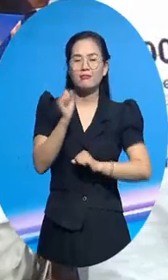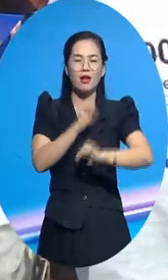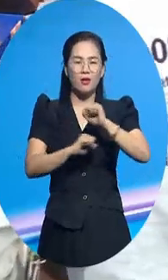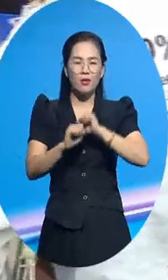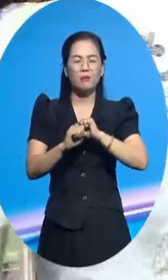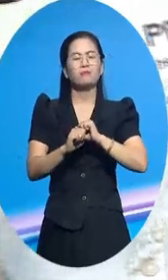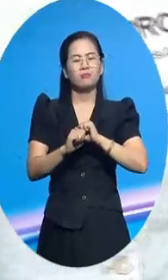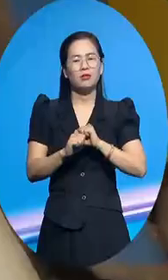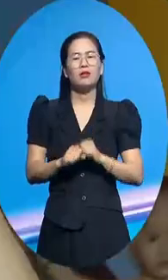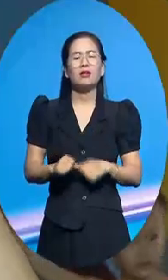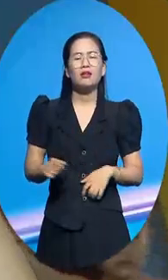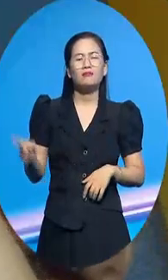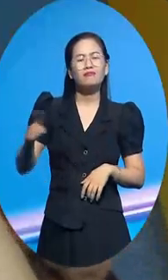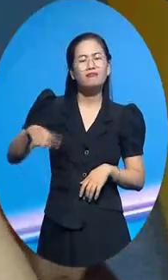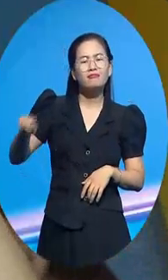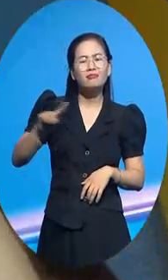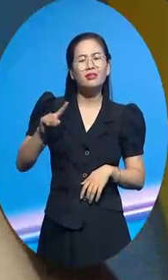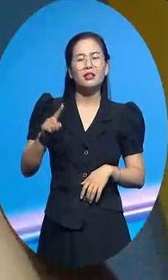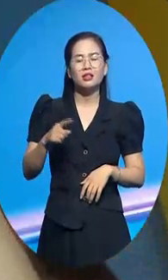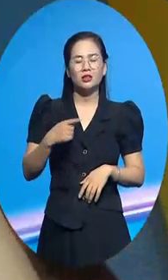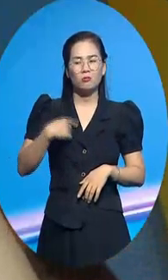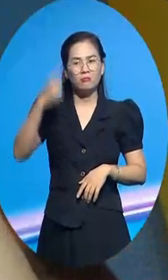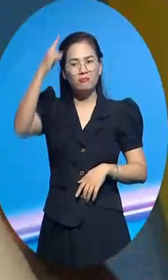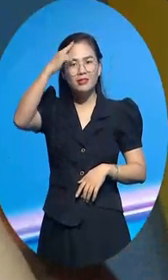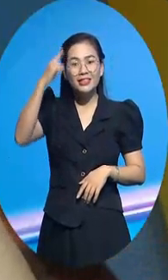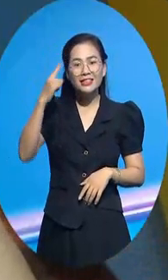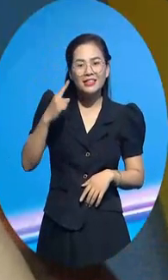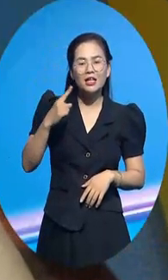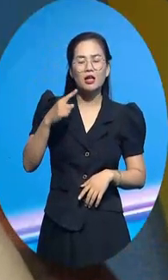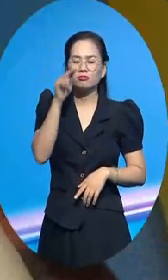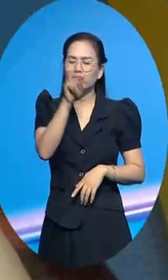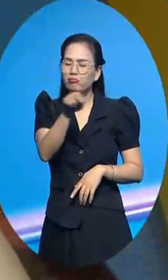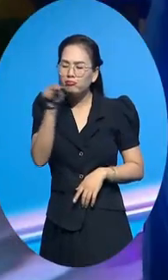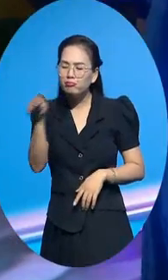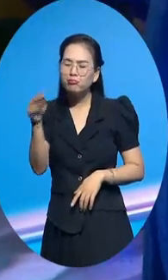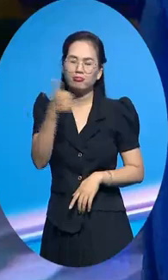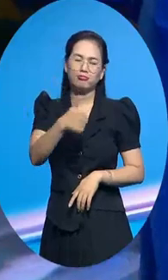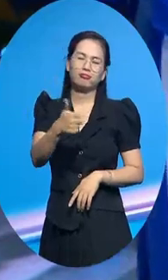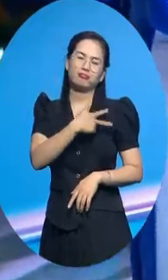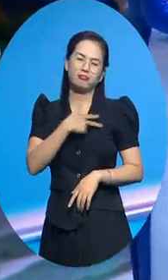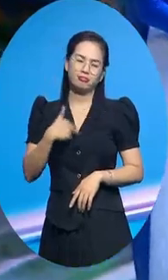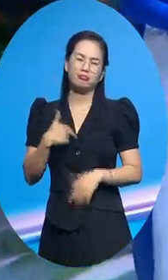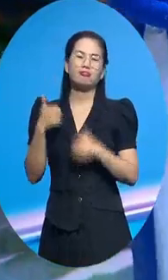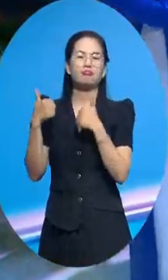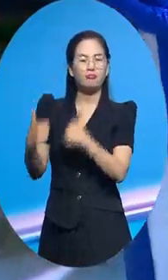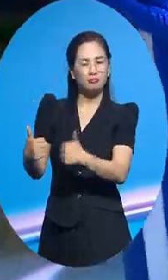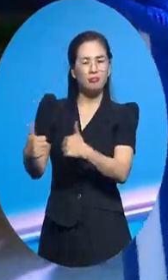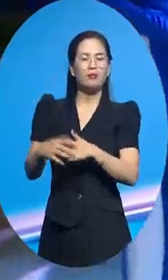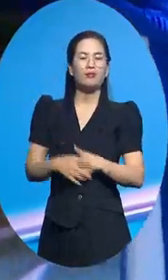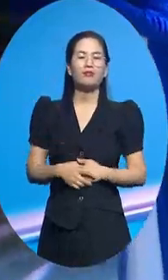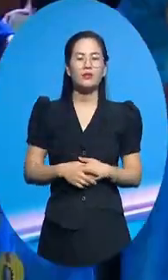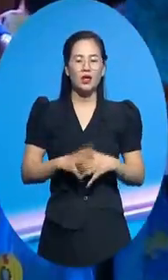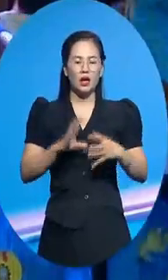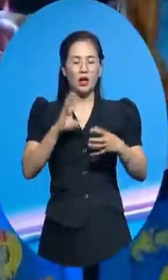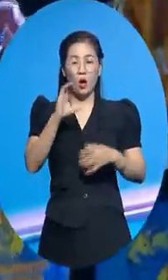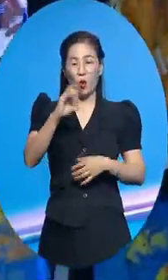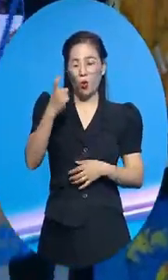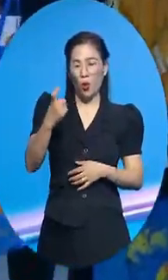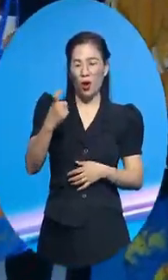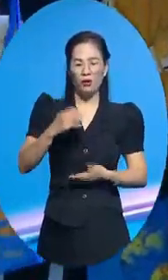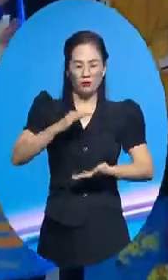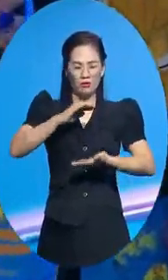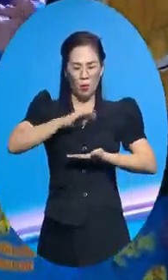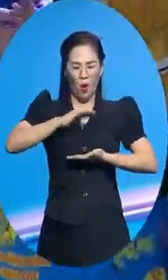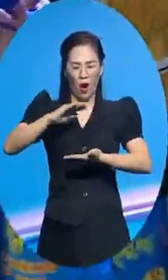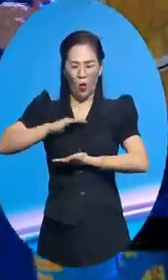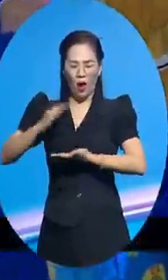mang lại những cái tinh thần và chăm lo thiết thực cho người lao động. Dịp này, công đoàn V-Ship đã trao đại diện 20